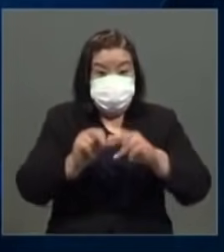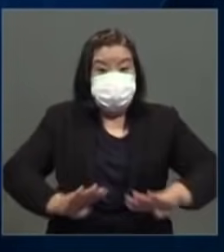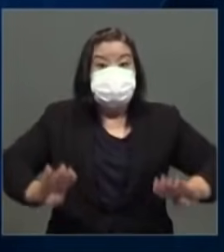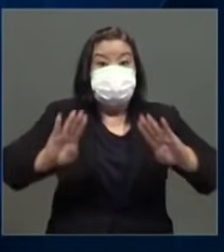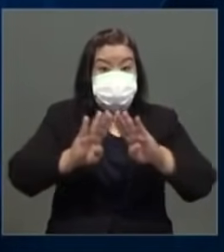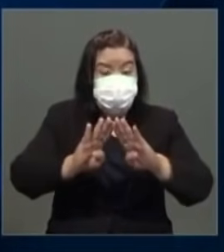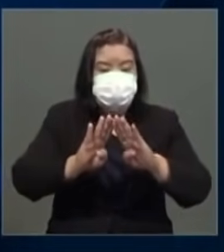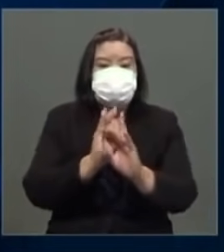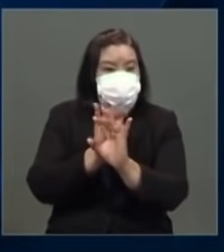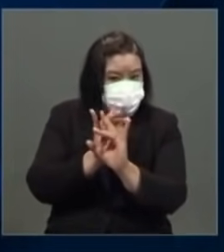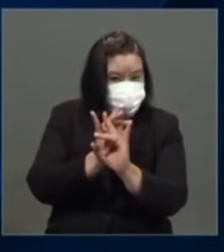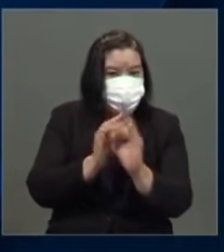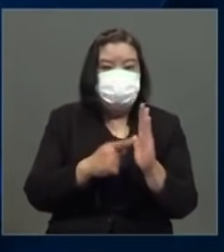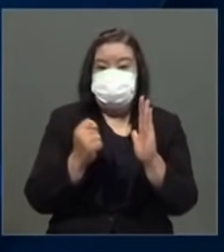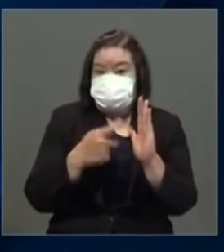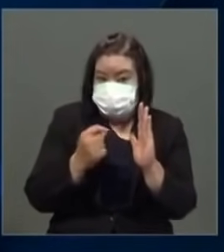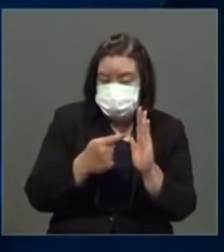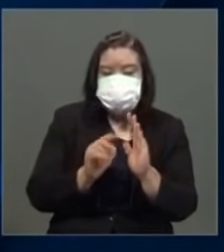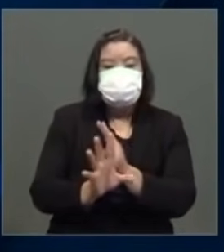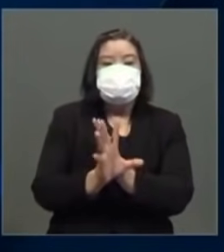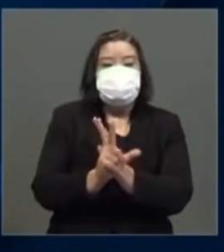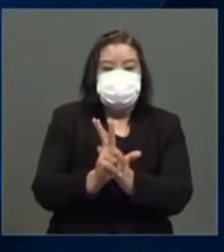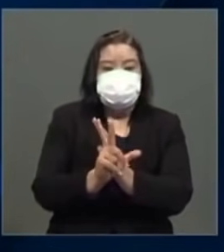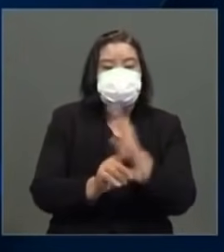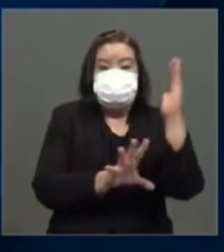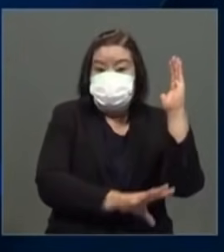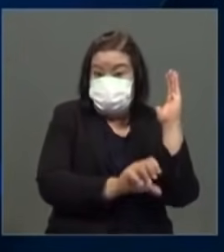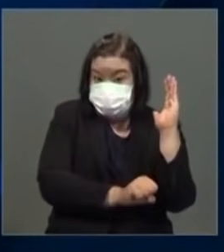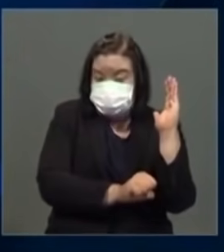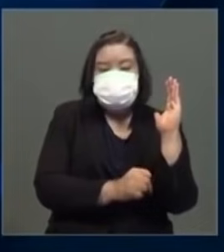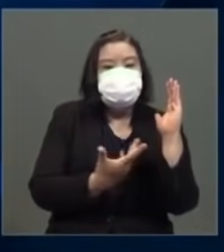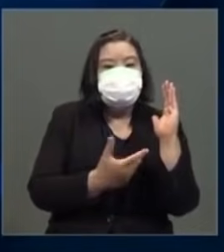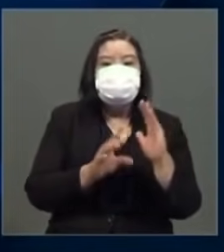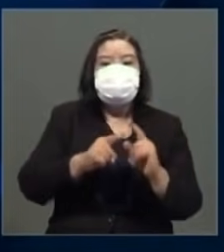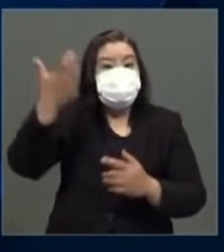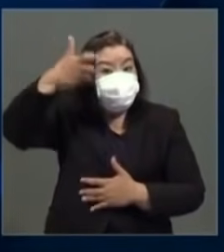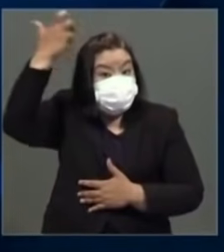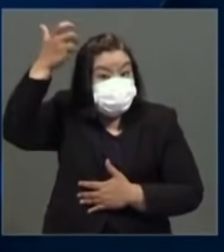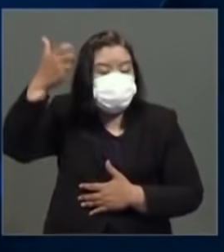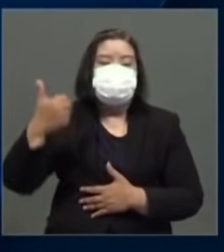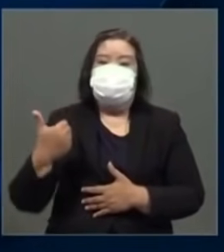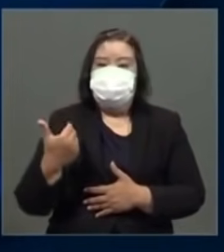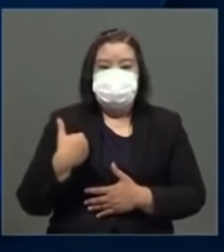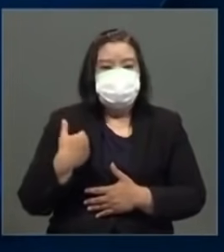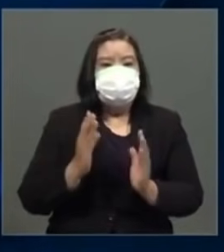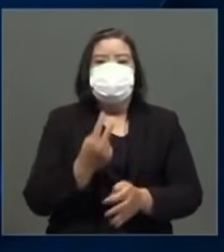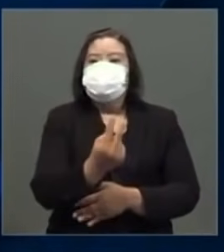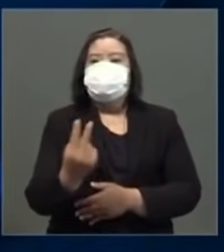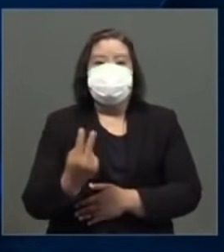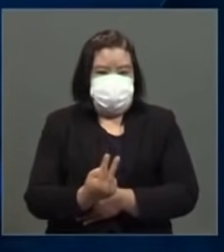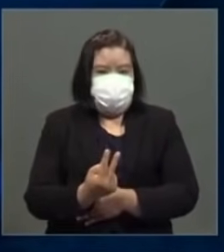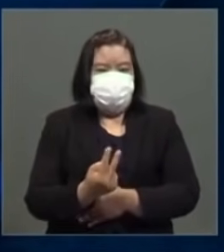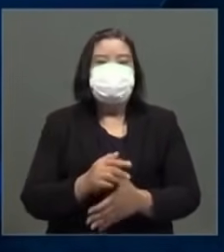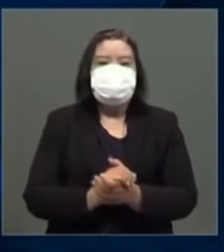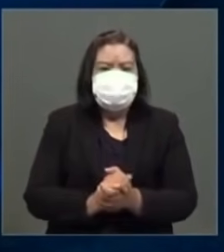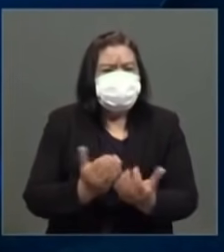ระยองปทุมธานีชลบุรีและก็สงขลารวมถึงสระบุรีมี2รายต่อจังหวัดนะครับที่เหลือเป็น1รายนะครับ